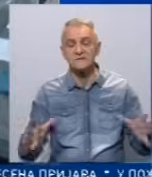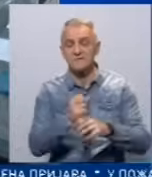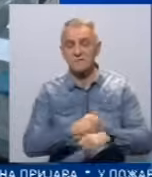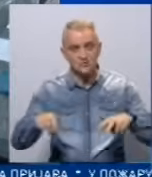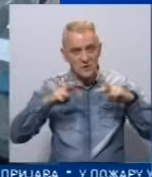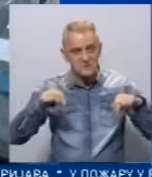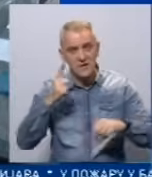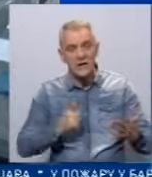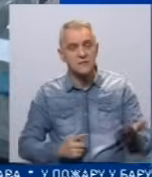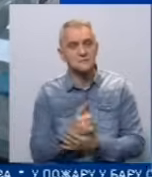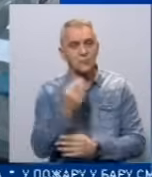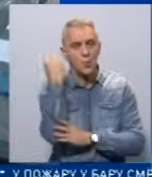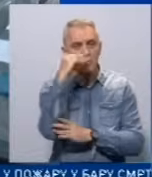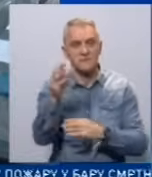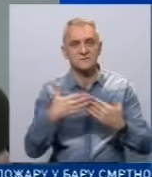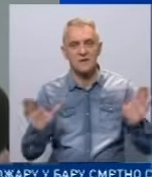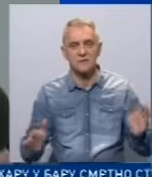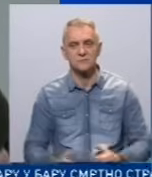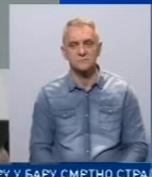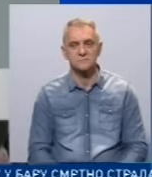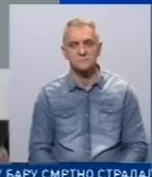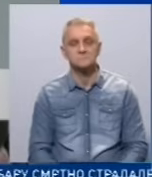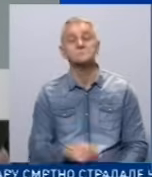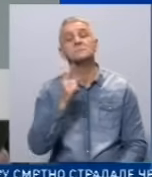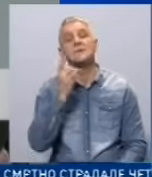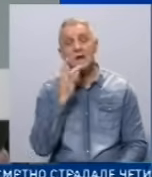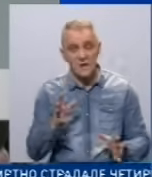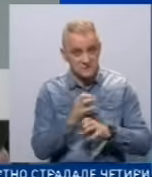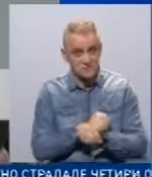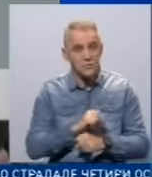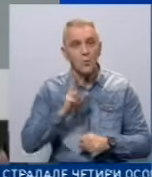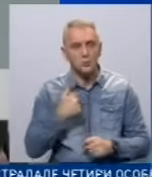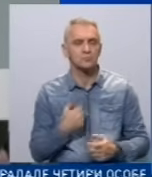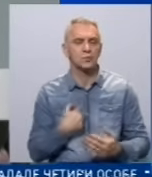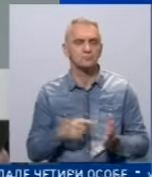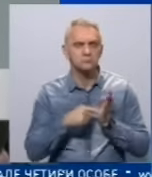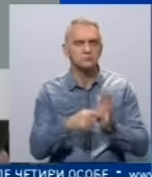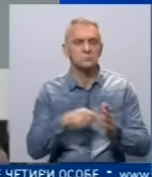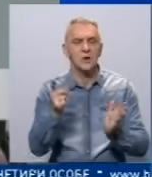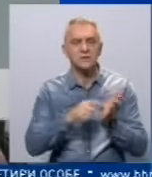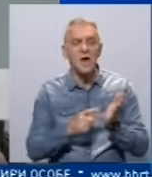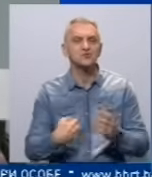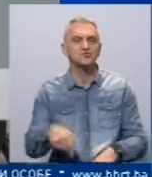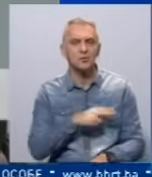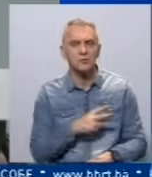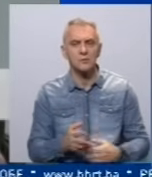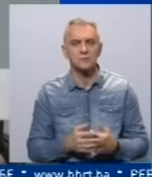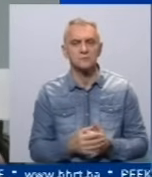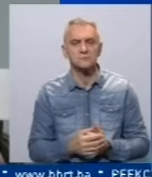i o rezultatima obavijesti javnost. Tek tada možemo postupati i tražiti nečiju odgovornost. Kad